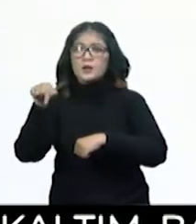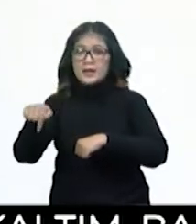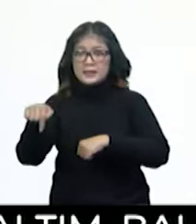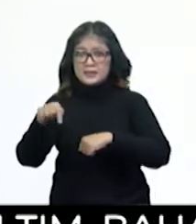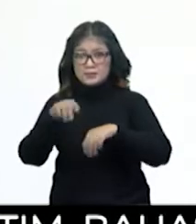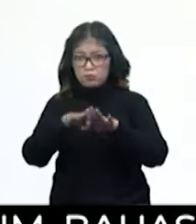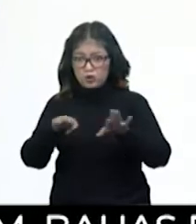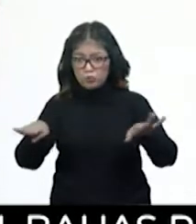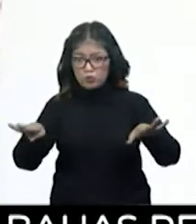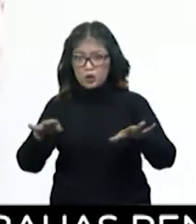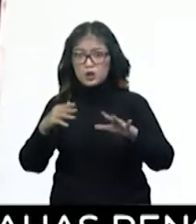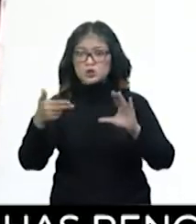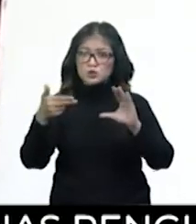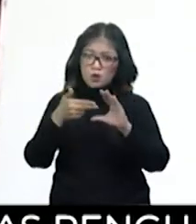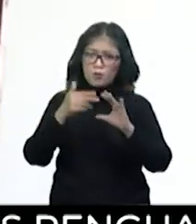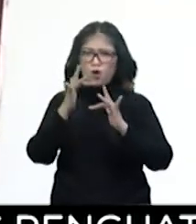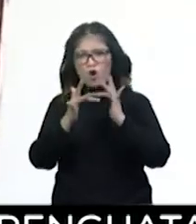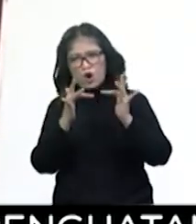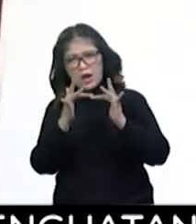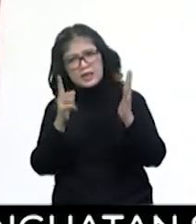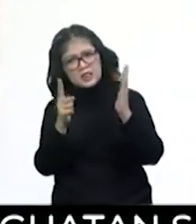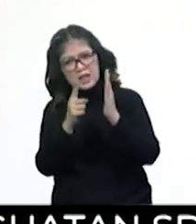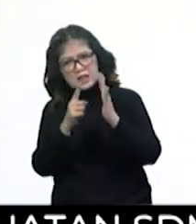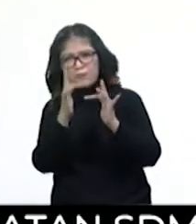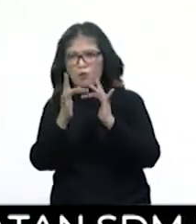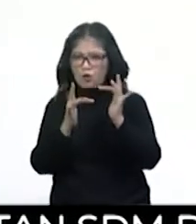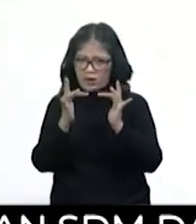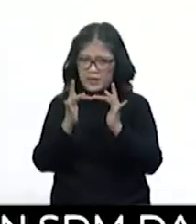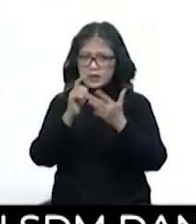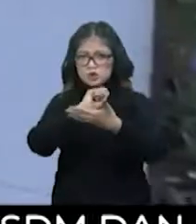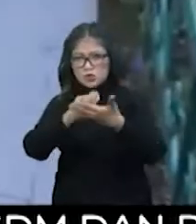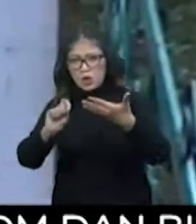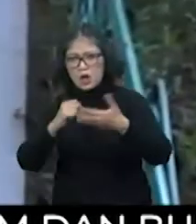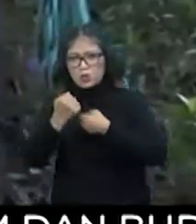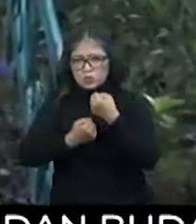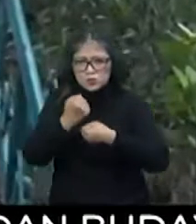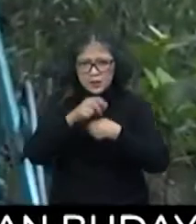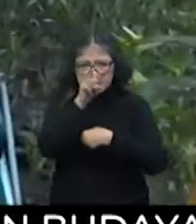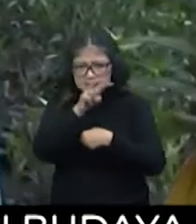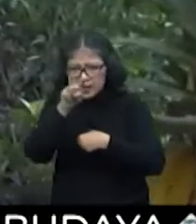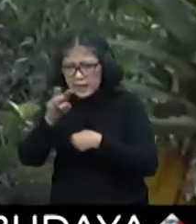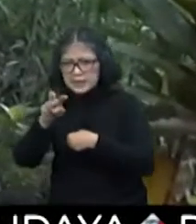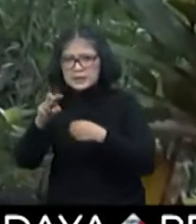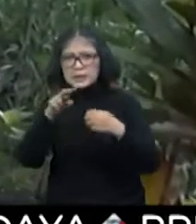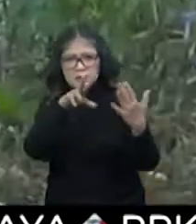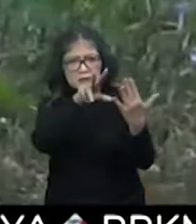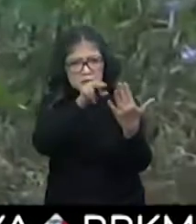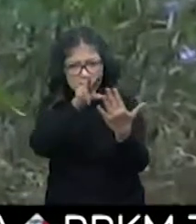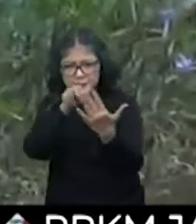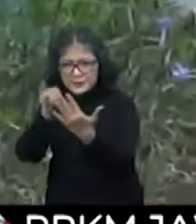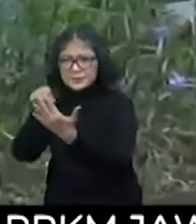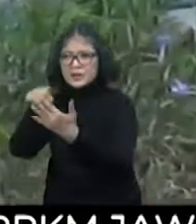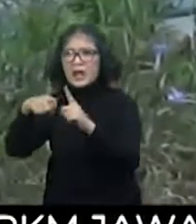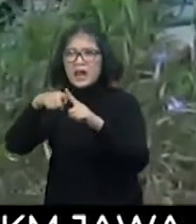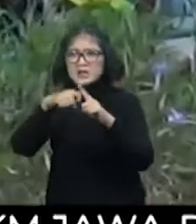daring. Pihak sekolah telah melakukan tracing dan swab acak terhadap 50 siswa kelas 10 dan 11, serta beberapa karyawan